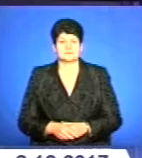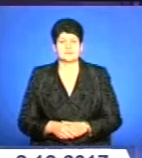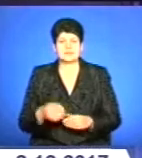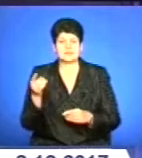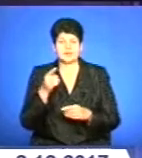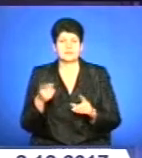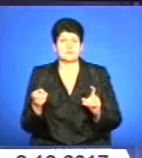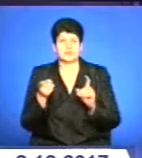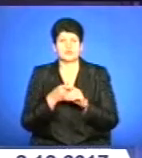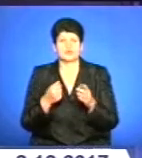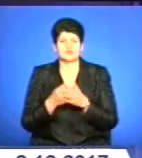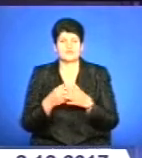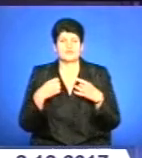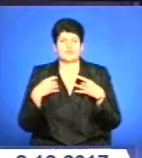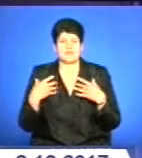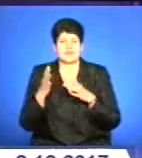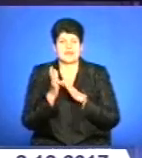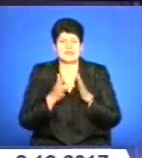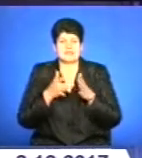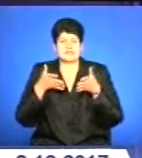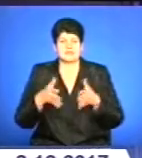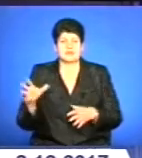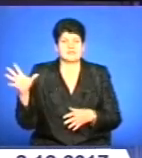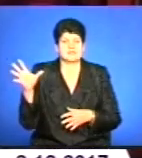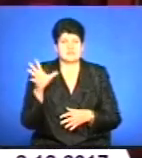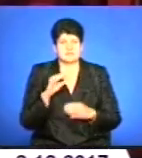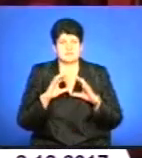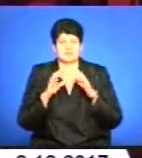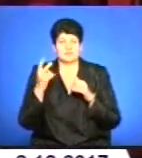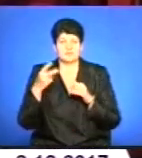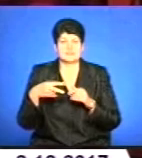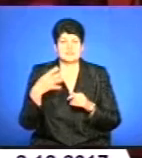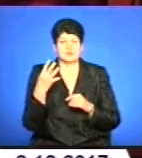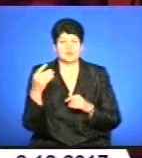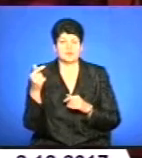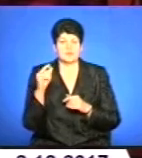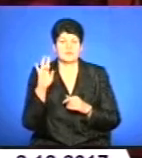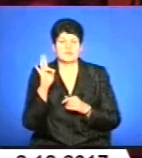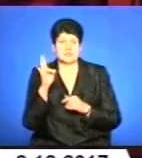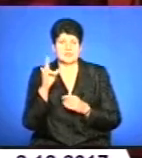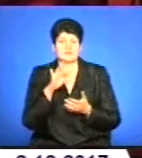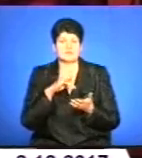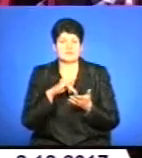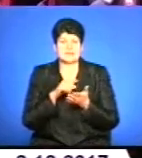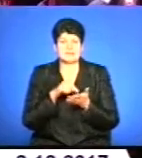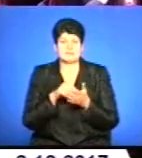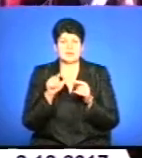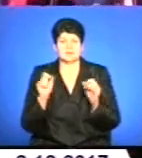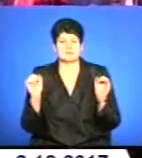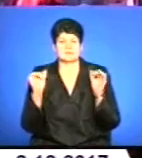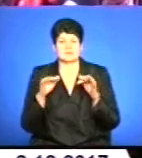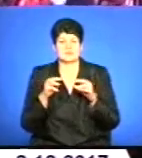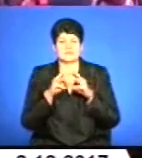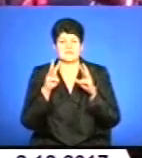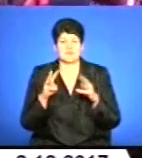Тернопіль приєднується до святкування Різдва з усім християнським світом. 24 грудня, у неділю, в центрі міста люди зберуться на